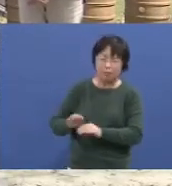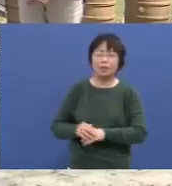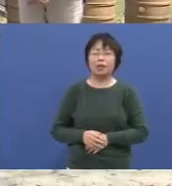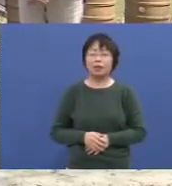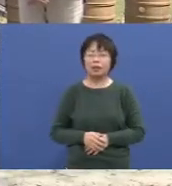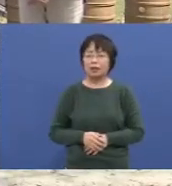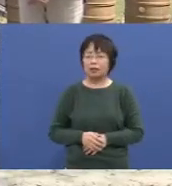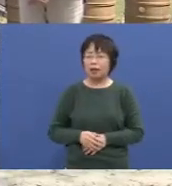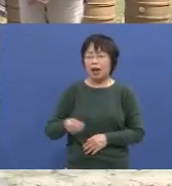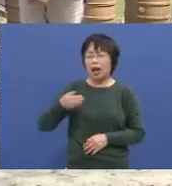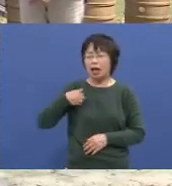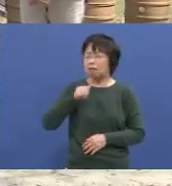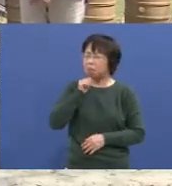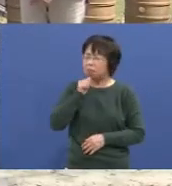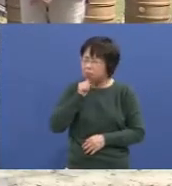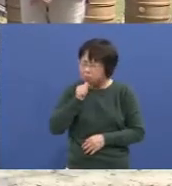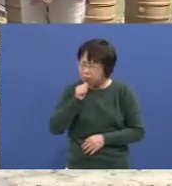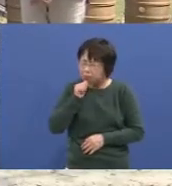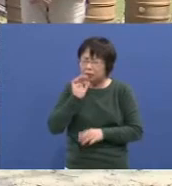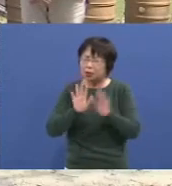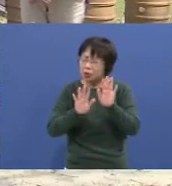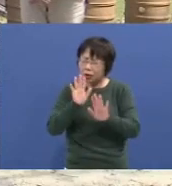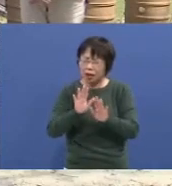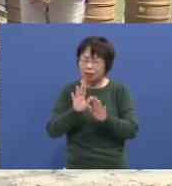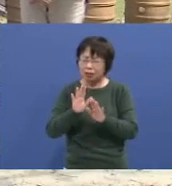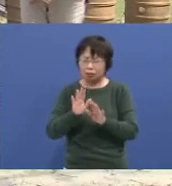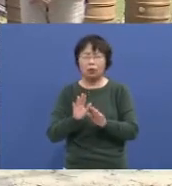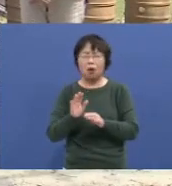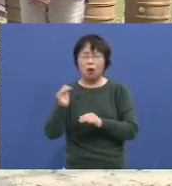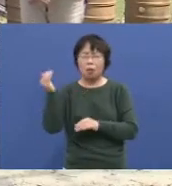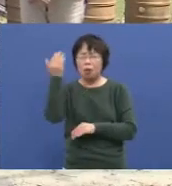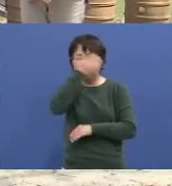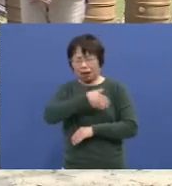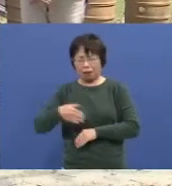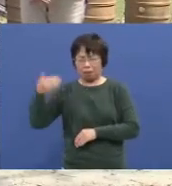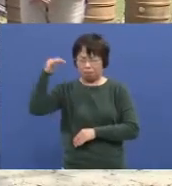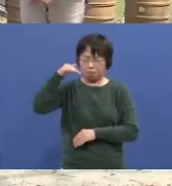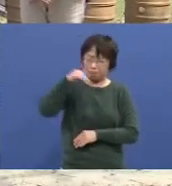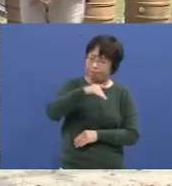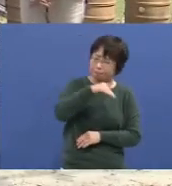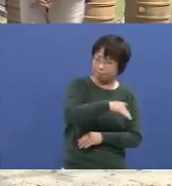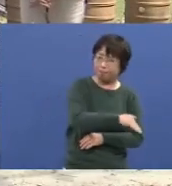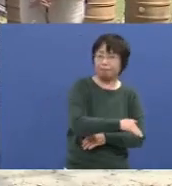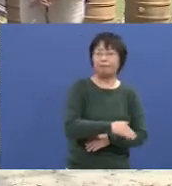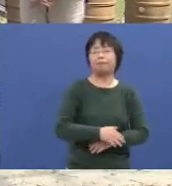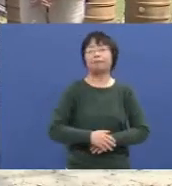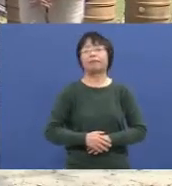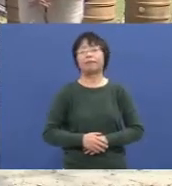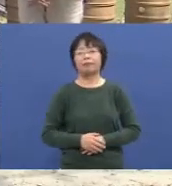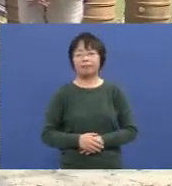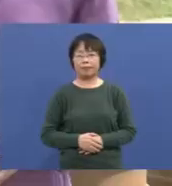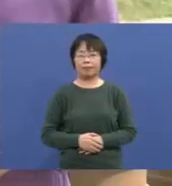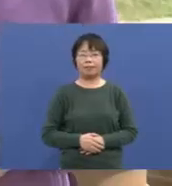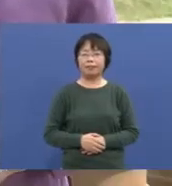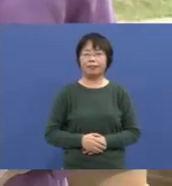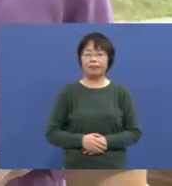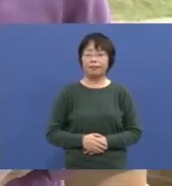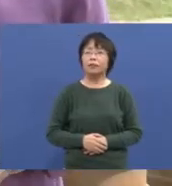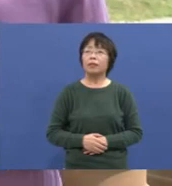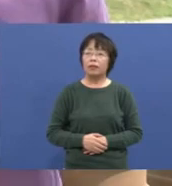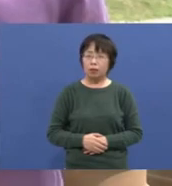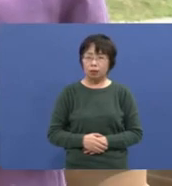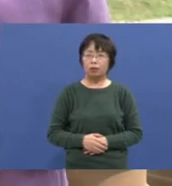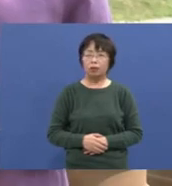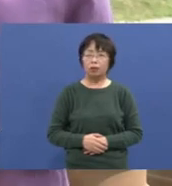のような低栄養の状態が長く続くと体の衰えがさらに進んで悪循環に陥りやすくなります。 ということ